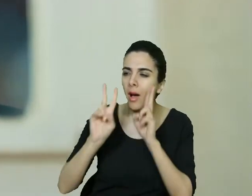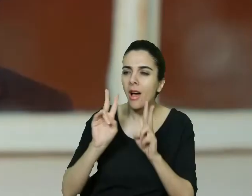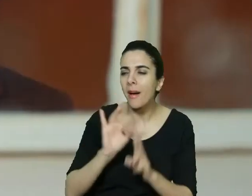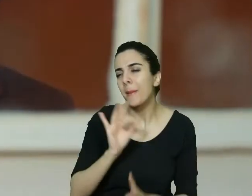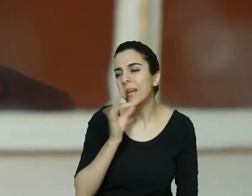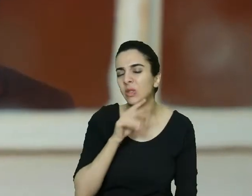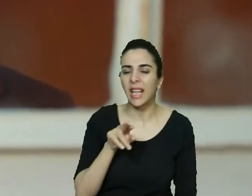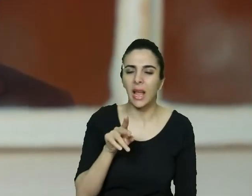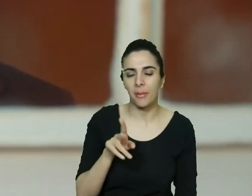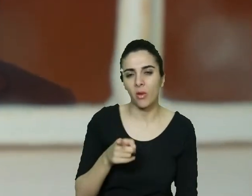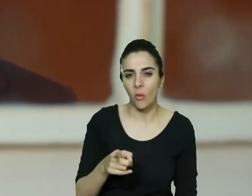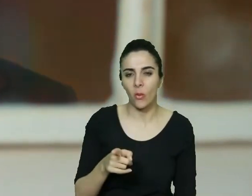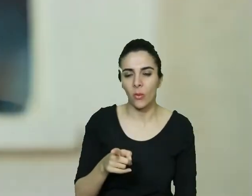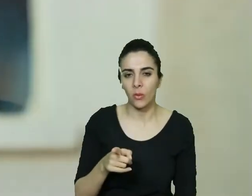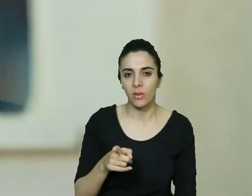ibaret.